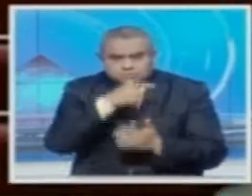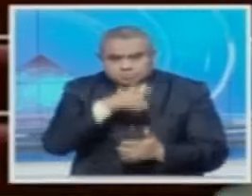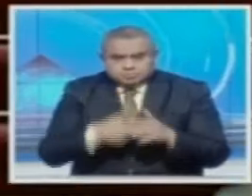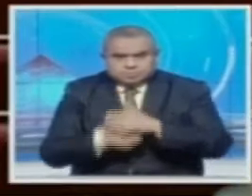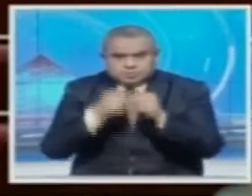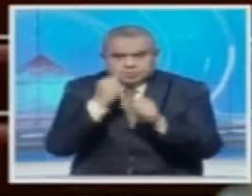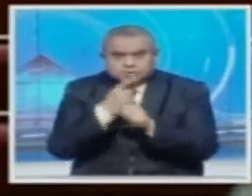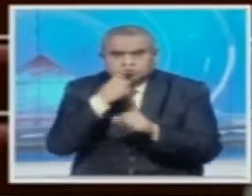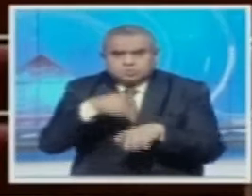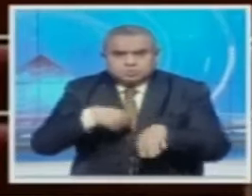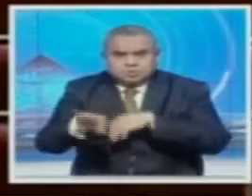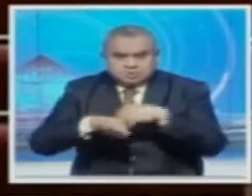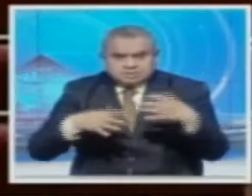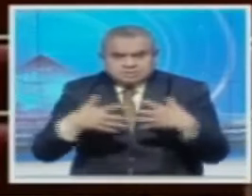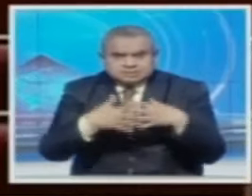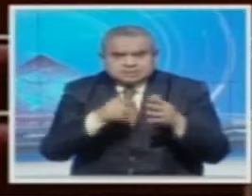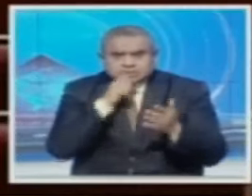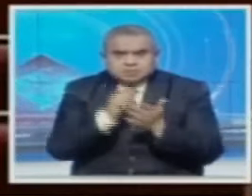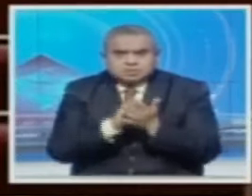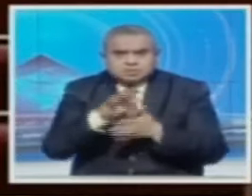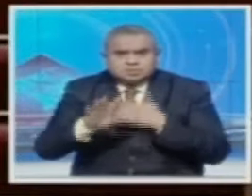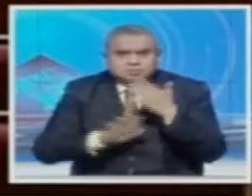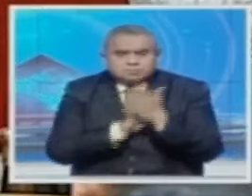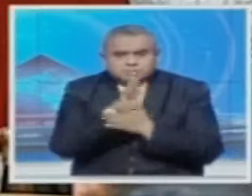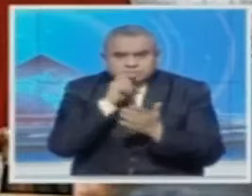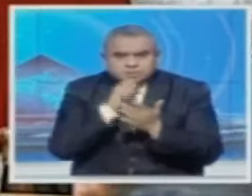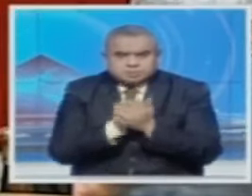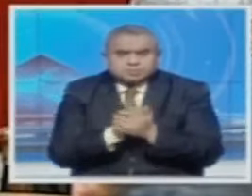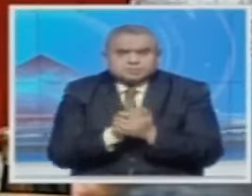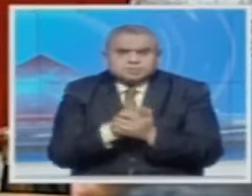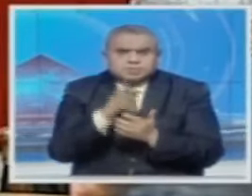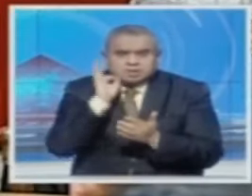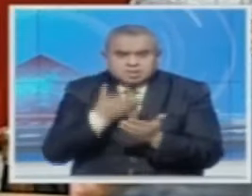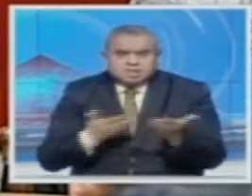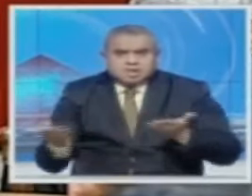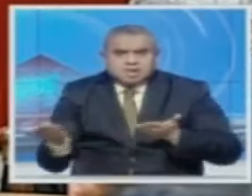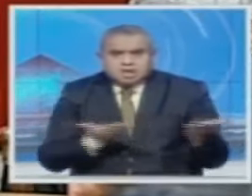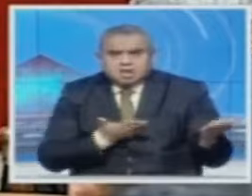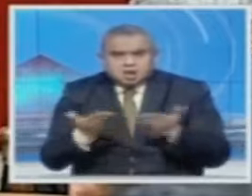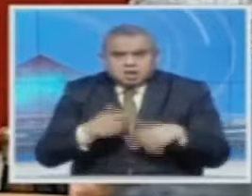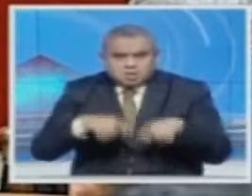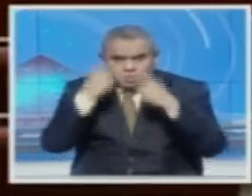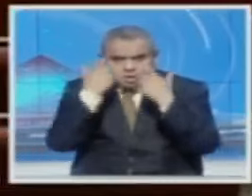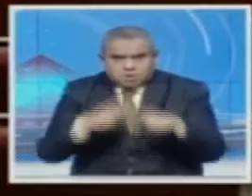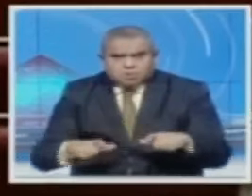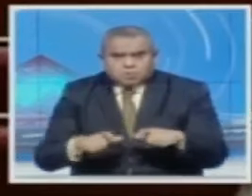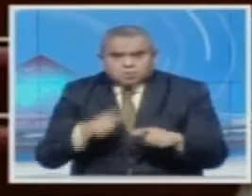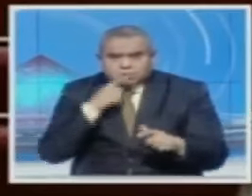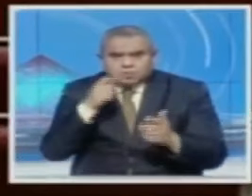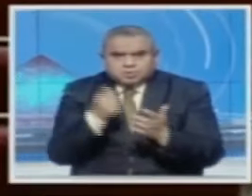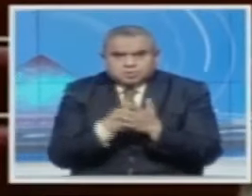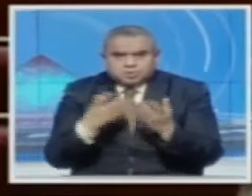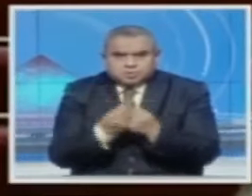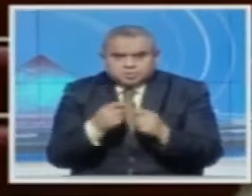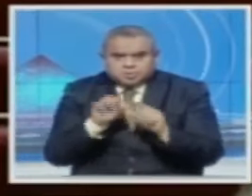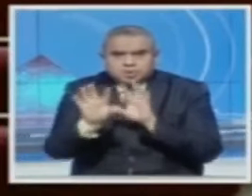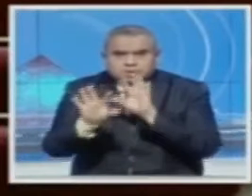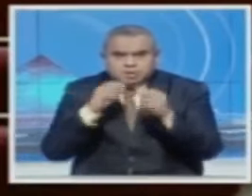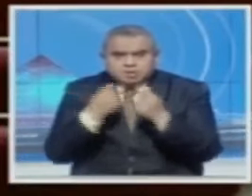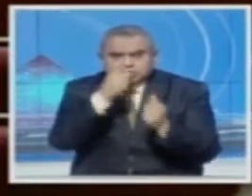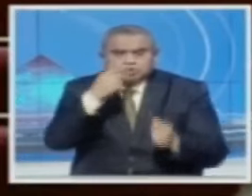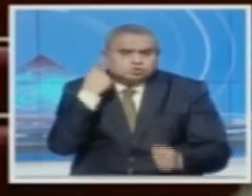السياسي مع ضرورة الابتعاد عن الحل العسكري. إطلاق الحوار الوطني كافة مكونات الشعب